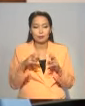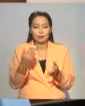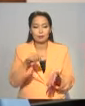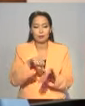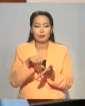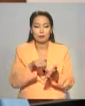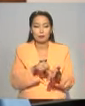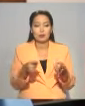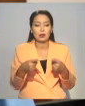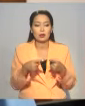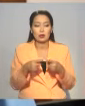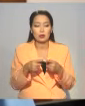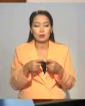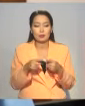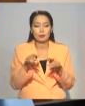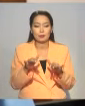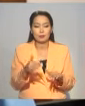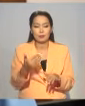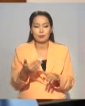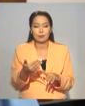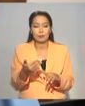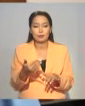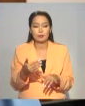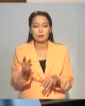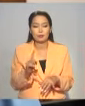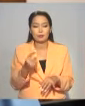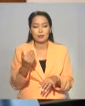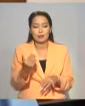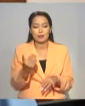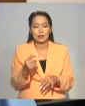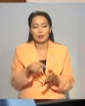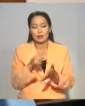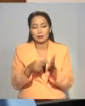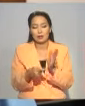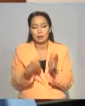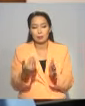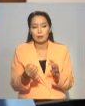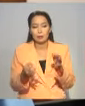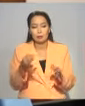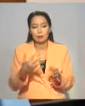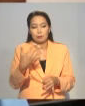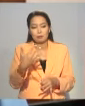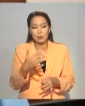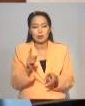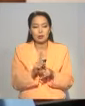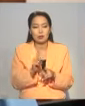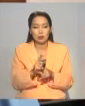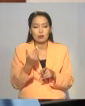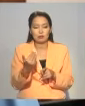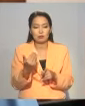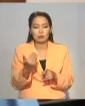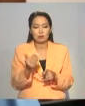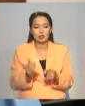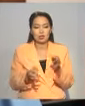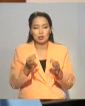участников уголовного процесса. Дело только по запросам следственных судей. Более 50 раз направлял следственный суд